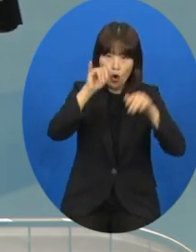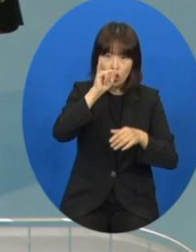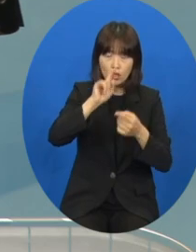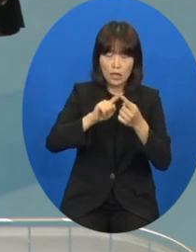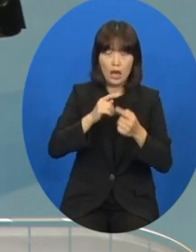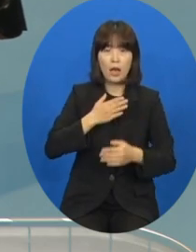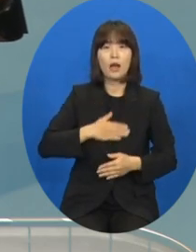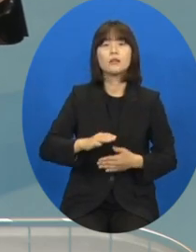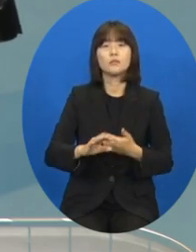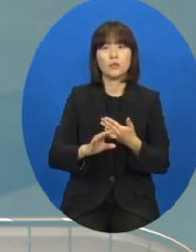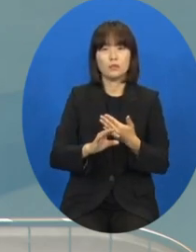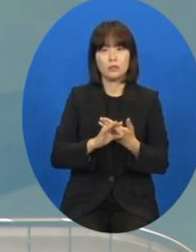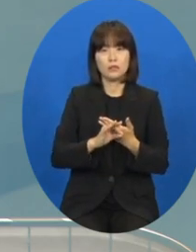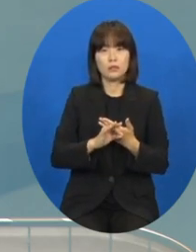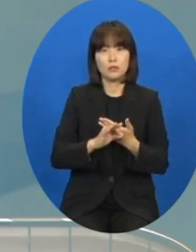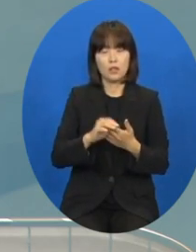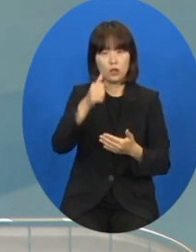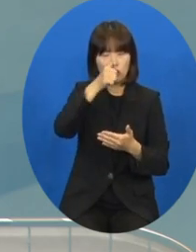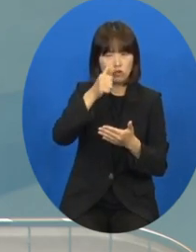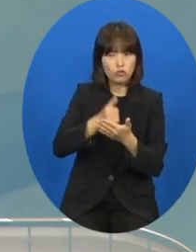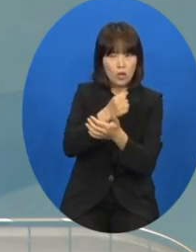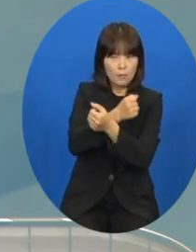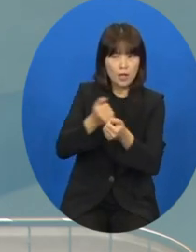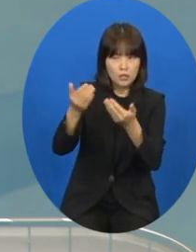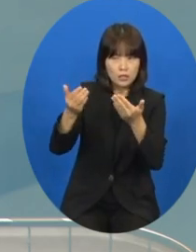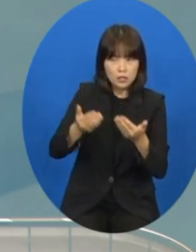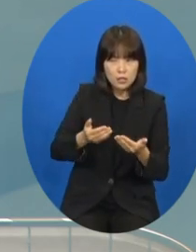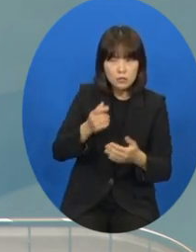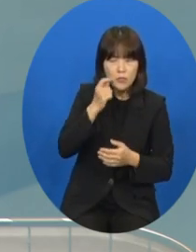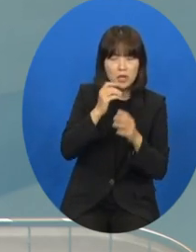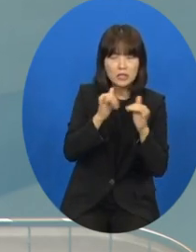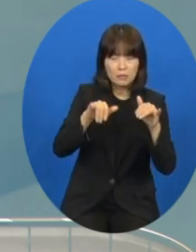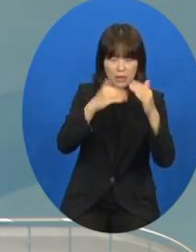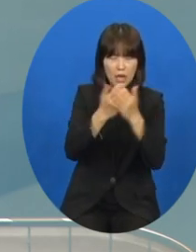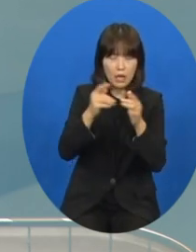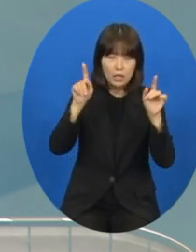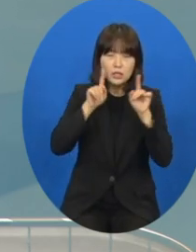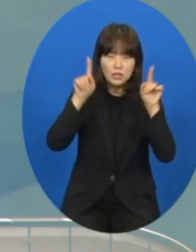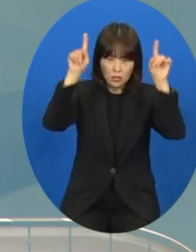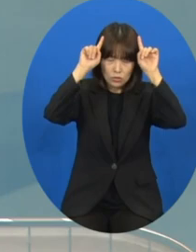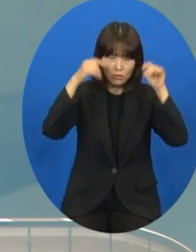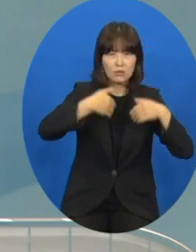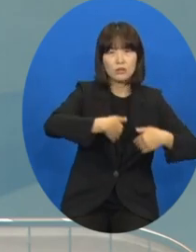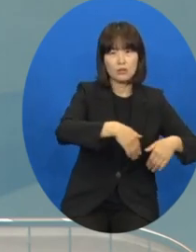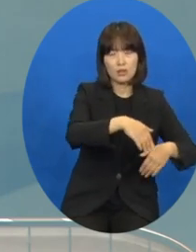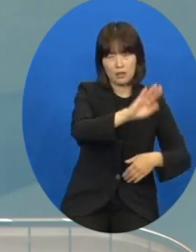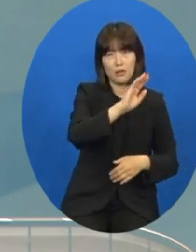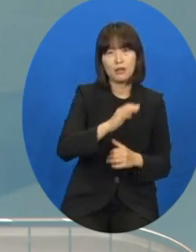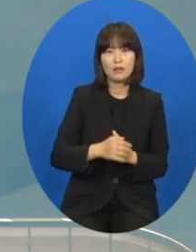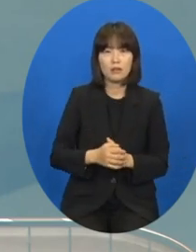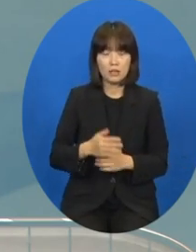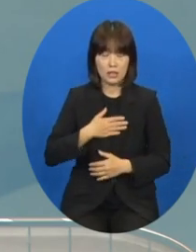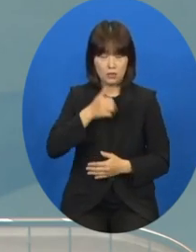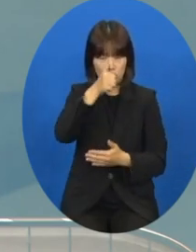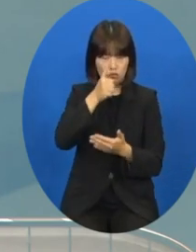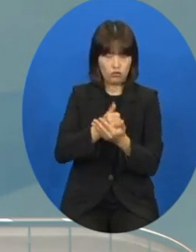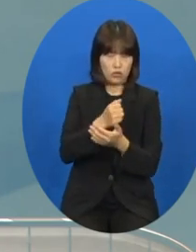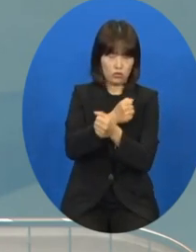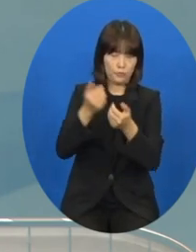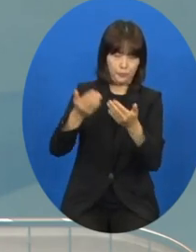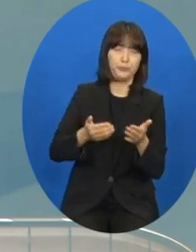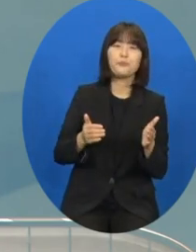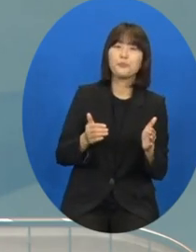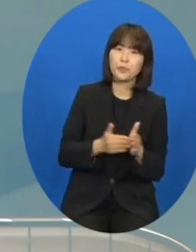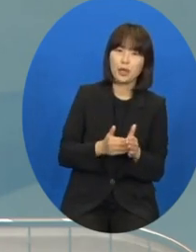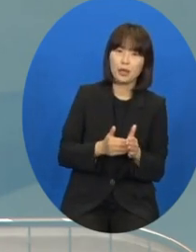되면 죄사함 받지 못한 사람은 다 지옥에 가요. 근데 나는 죄사함을 받았어요.